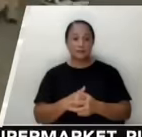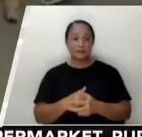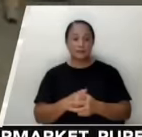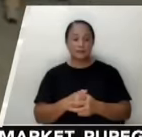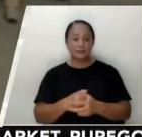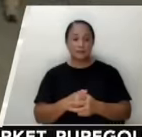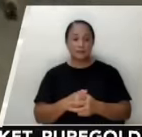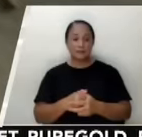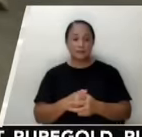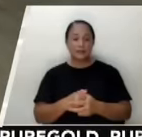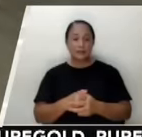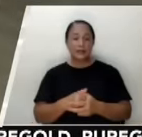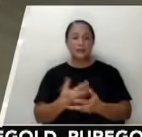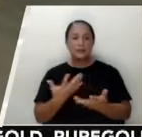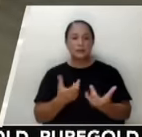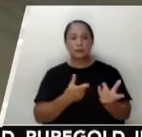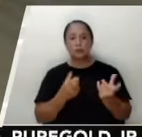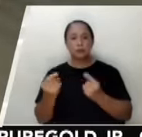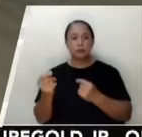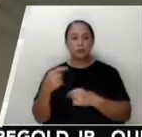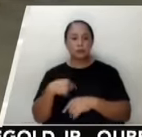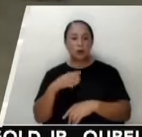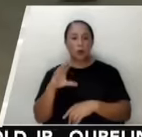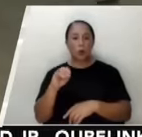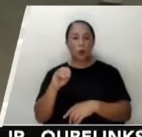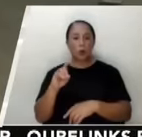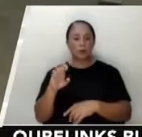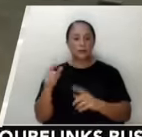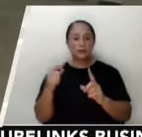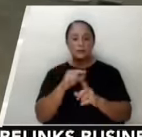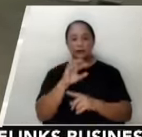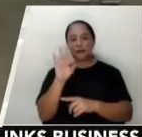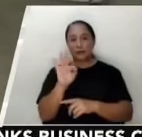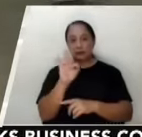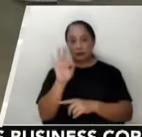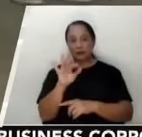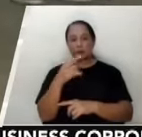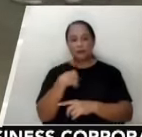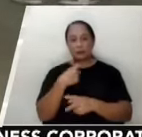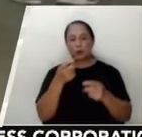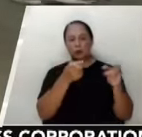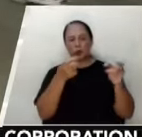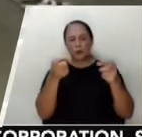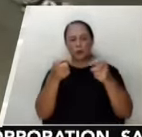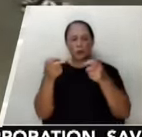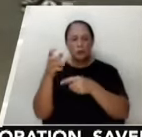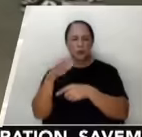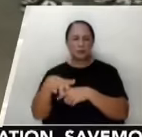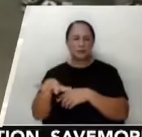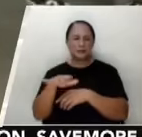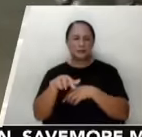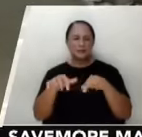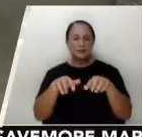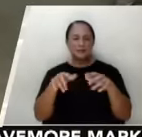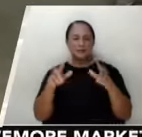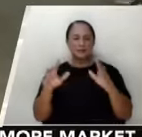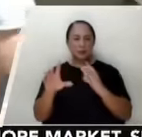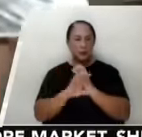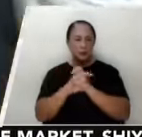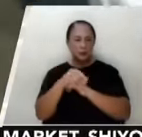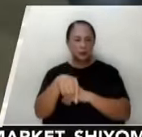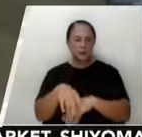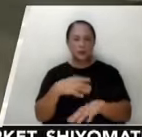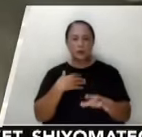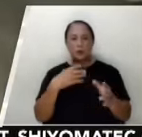Atom, ipatutupad pa rin ang coding scheme hanggang Biyernes Santo para makontrol ang daloy ng trapiko dito sa lungsod. Lifted naman ang coding